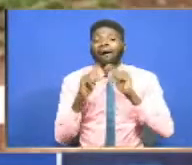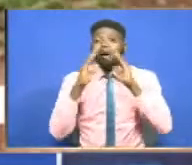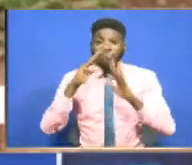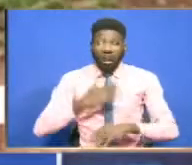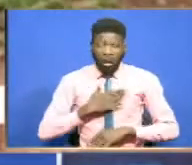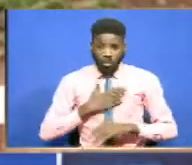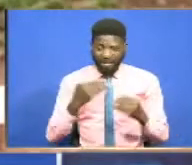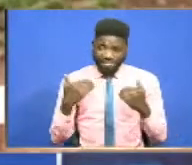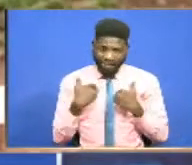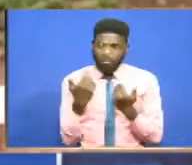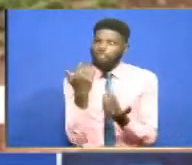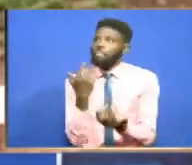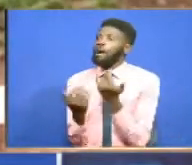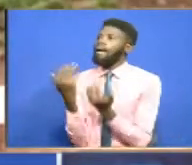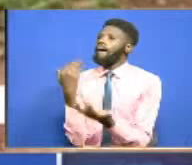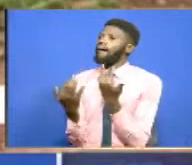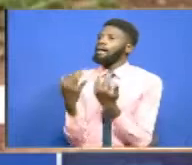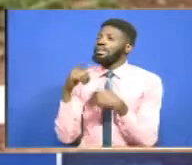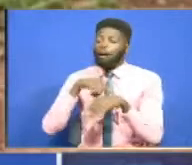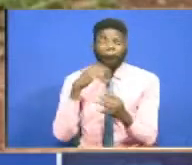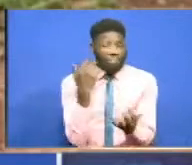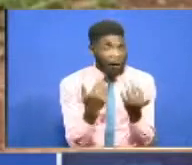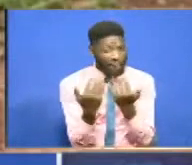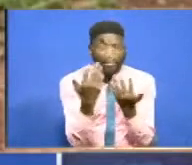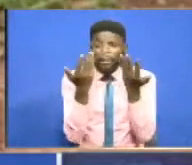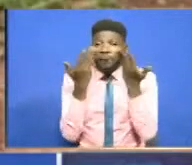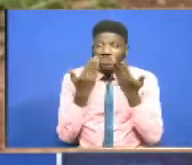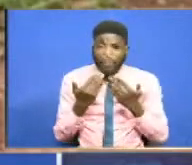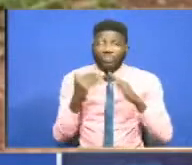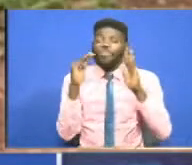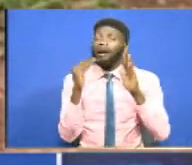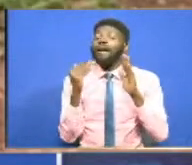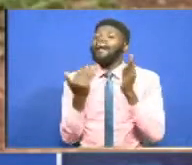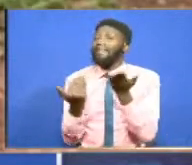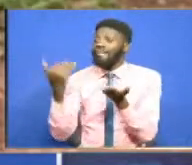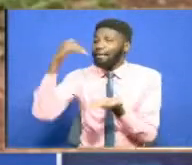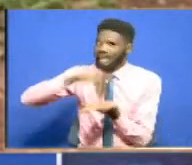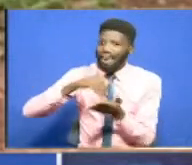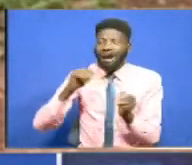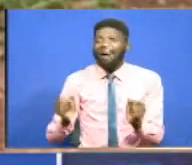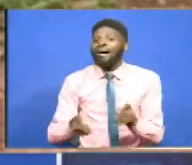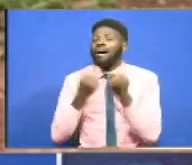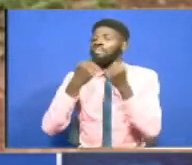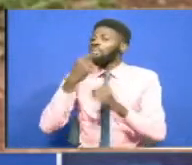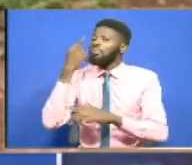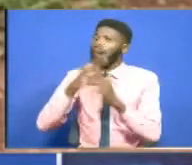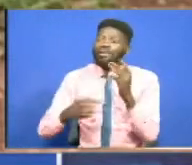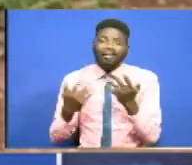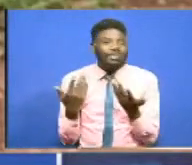ikachomeka. Kuchomeka, sasa naye tena, ikakuwa tena ndi.